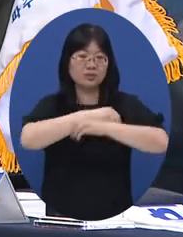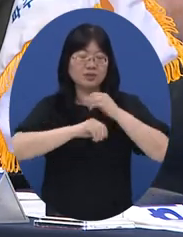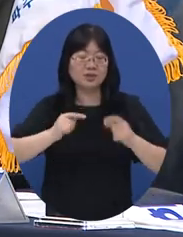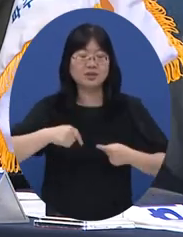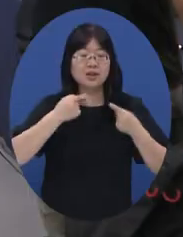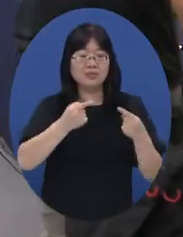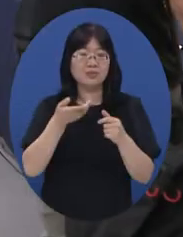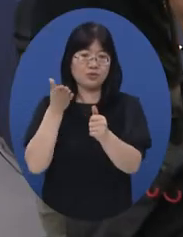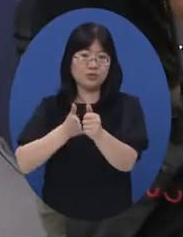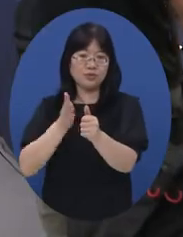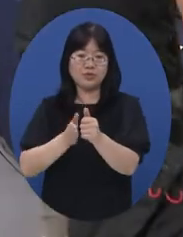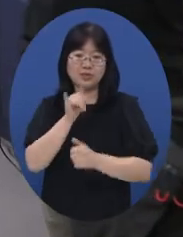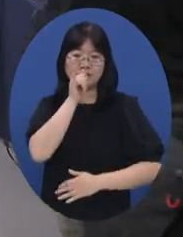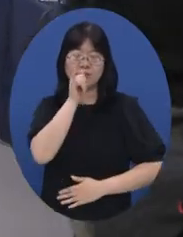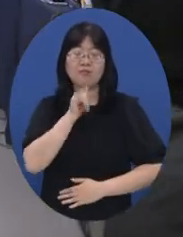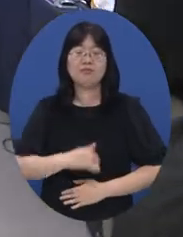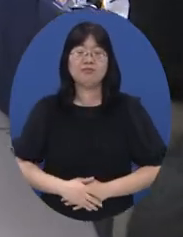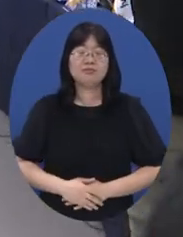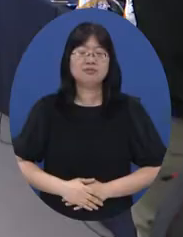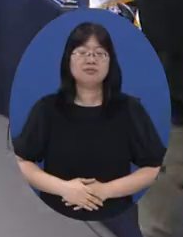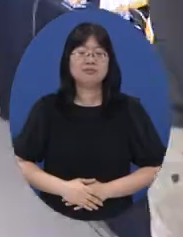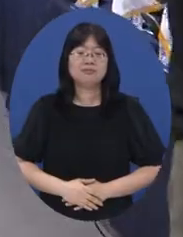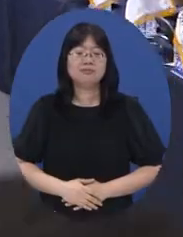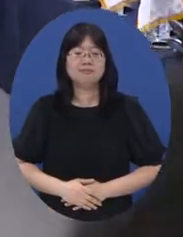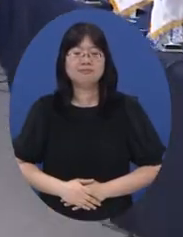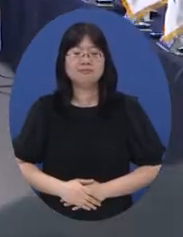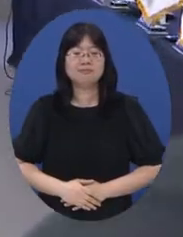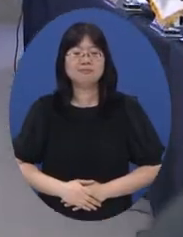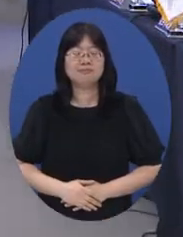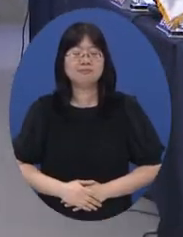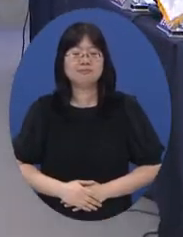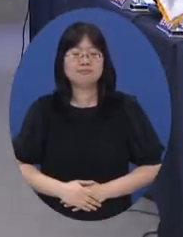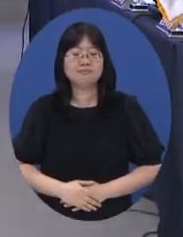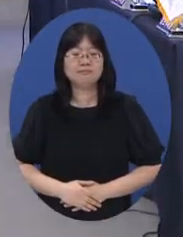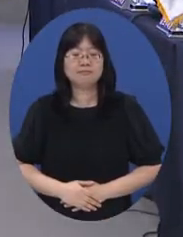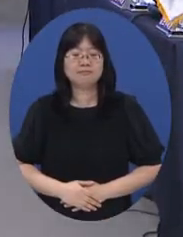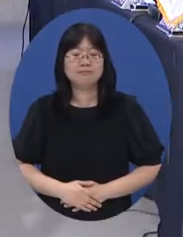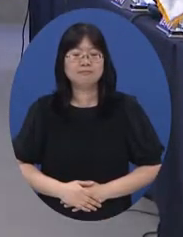요청했습니다 경주시 1tv 그 청순 입니다